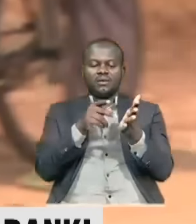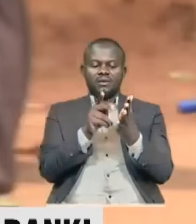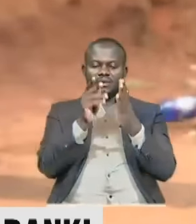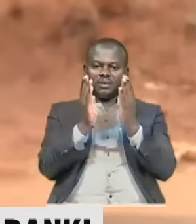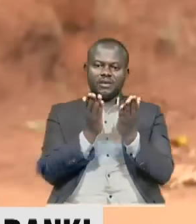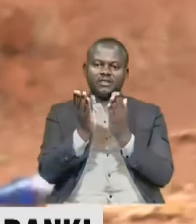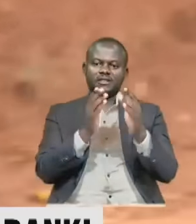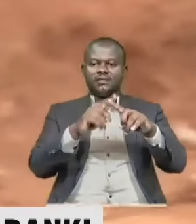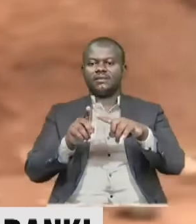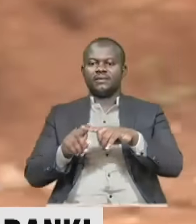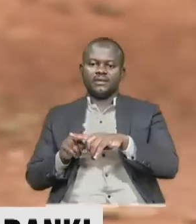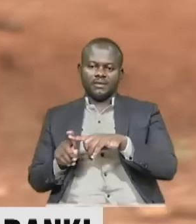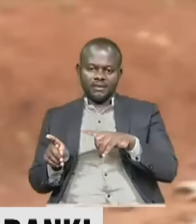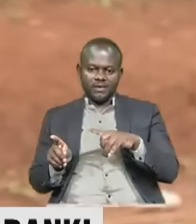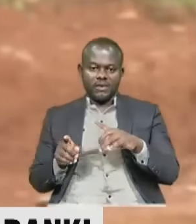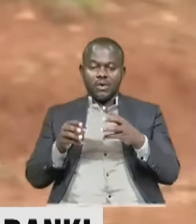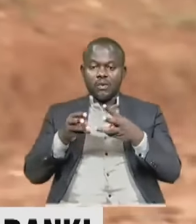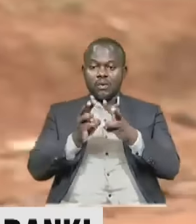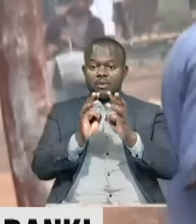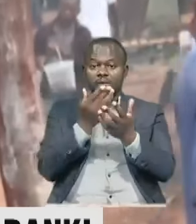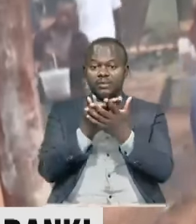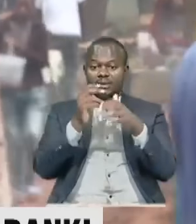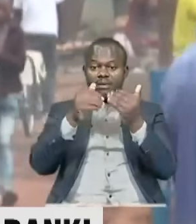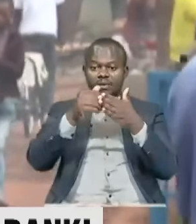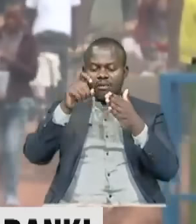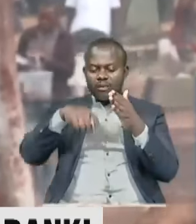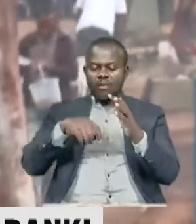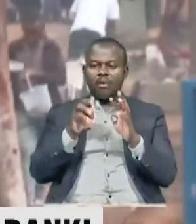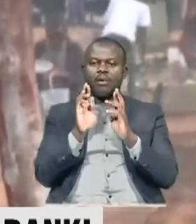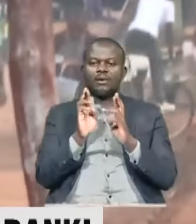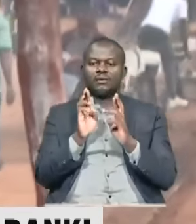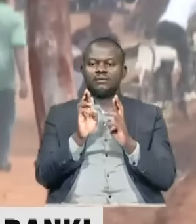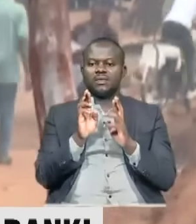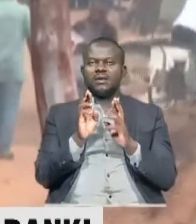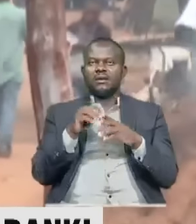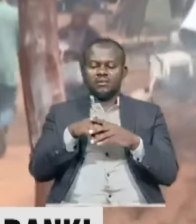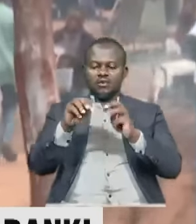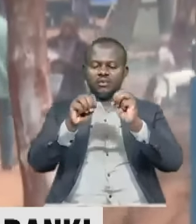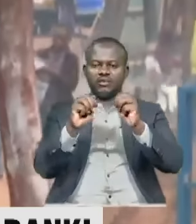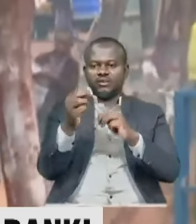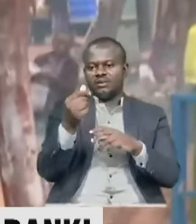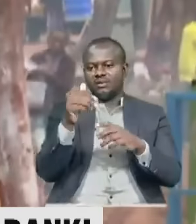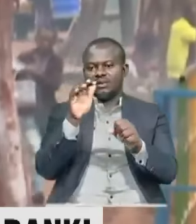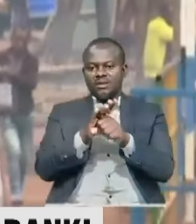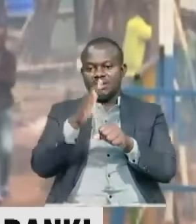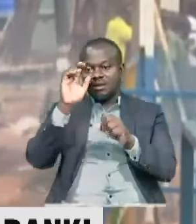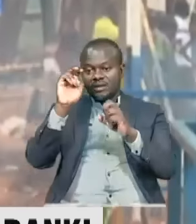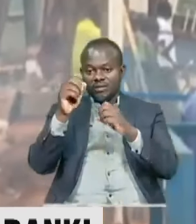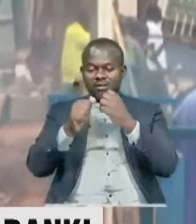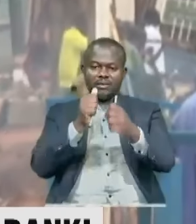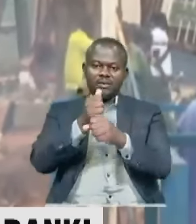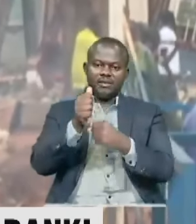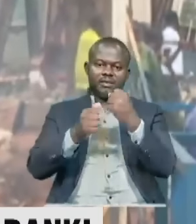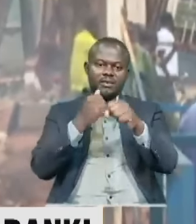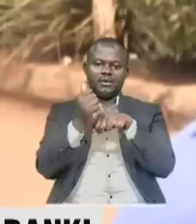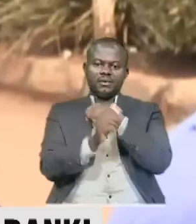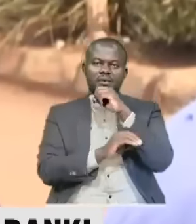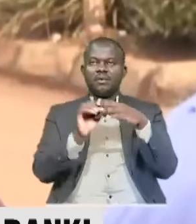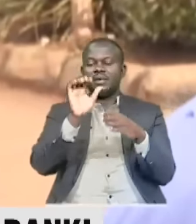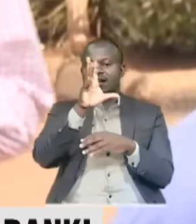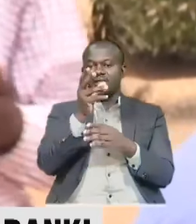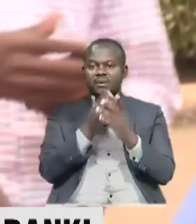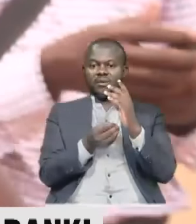serivisi zitandukanye uburyo bisaba ko bugomba kuba bwizewe mu micungire y'amafaranga cyane ko buri mwaka ihugu bya Afrika bihomba